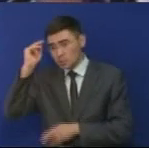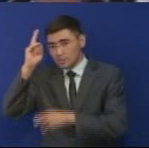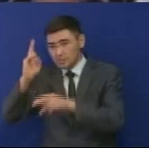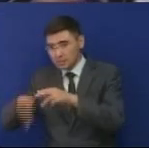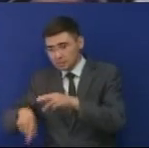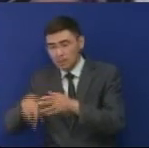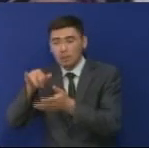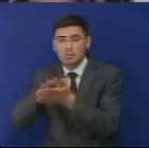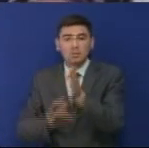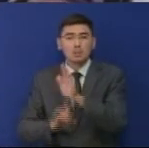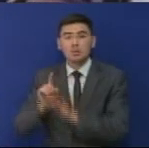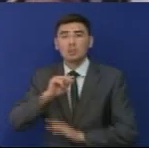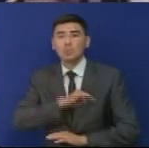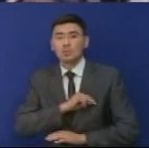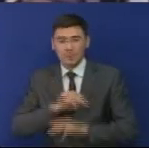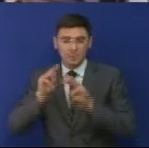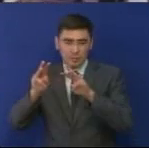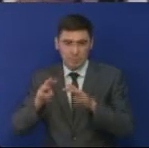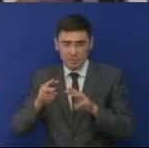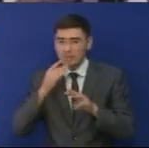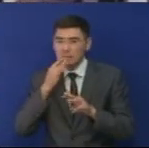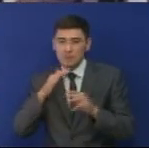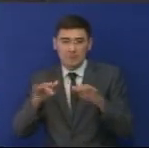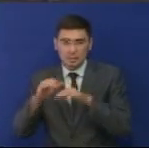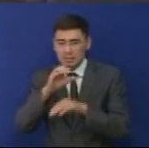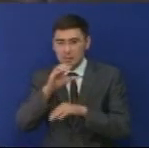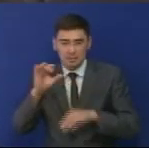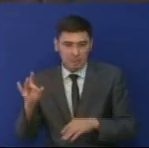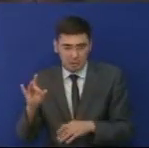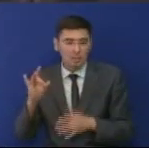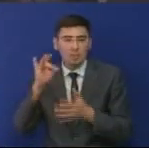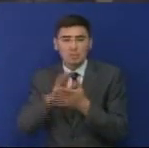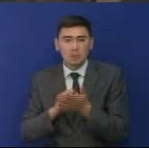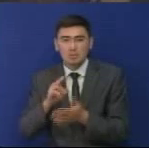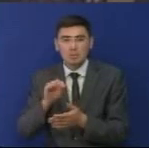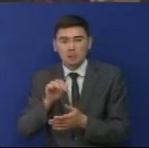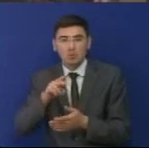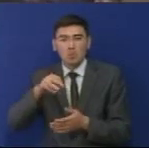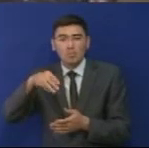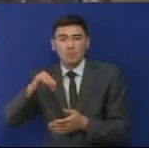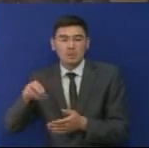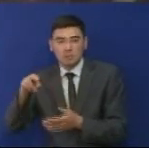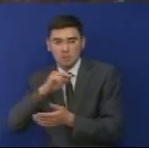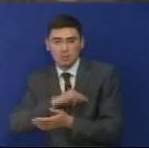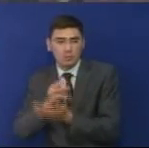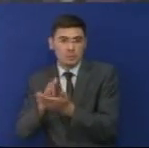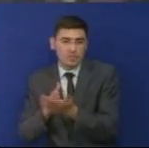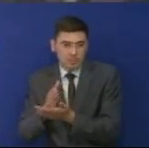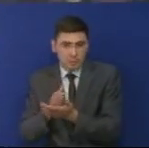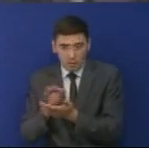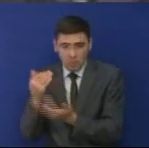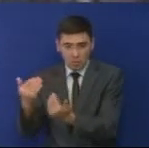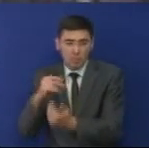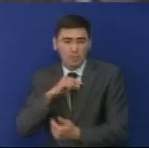начал трудовую деятельность в Министерстве иностранных дел СССР. Затем занимал дипломатические должности. И эти качества характера,